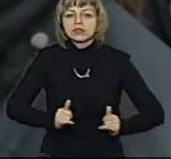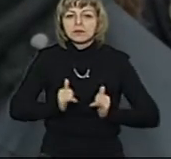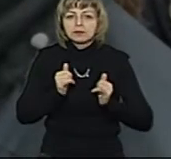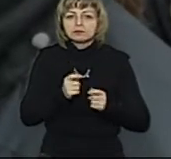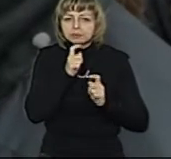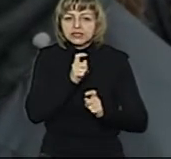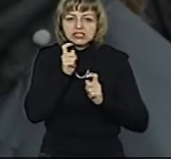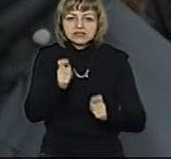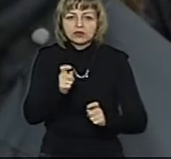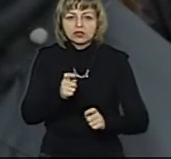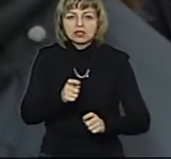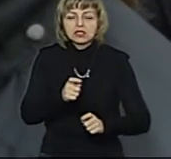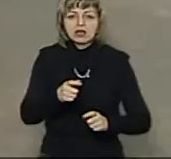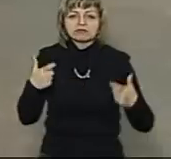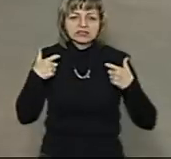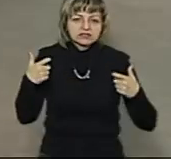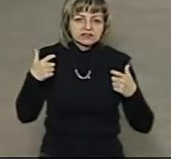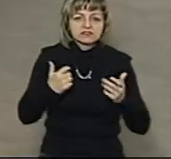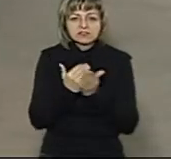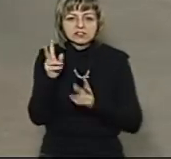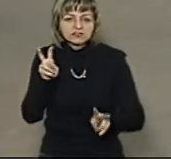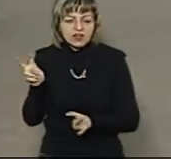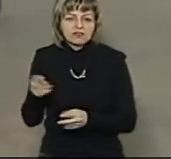чергових спеціальних звань вишукувань.